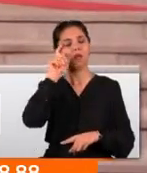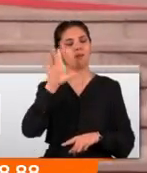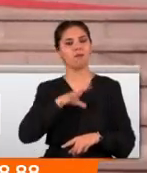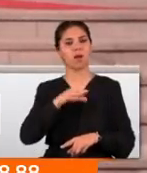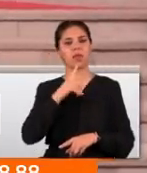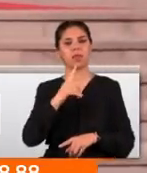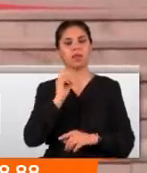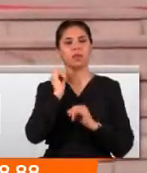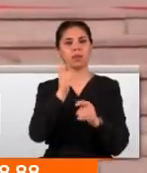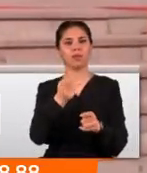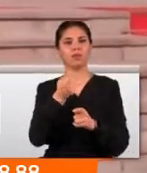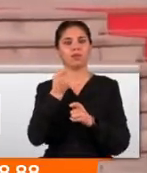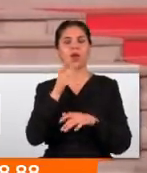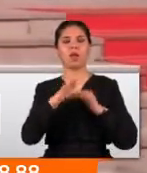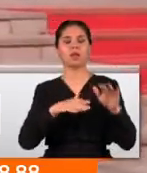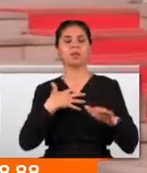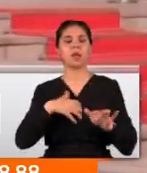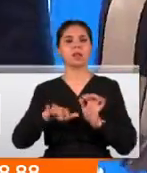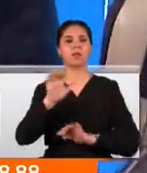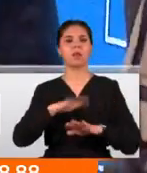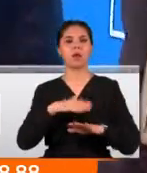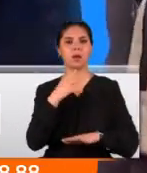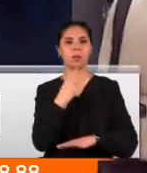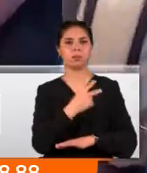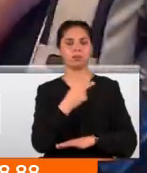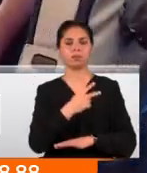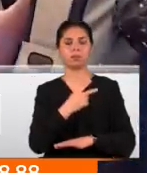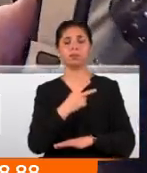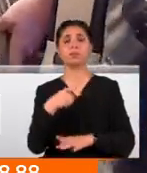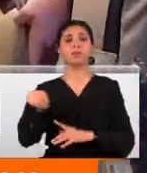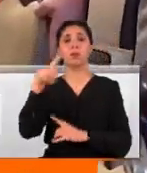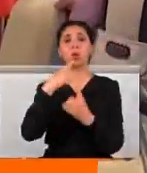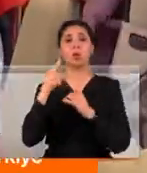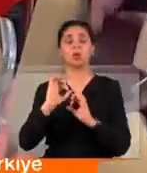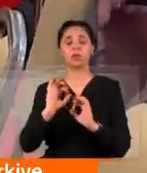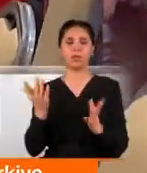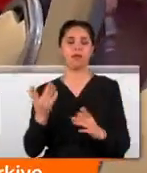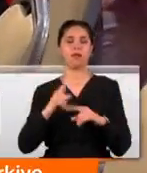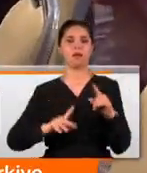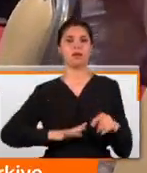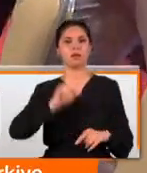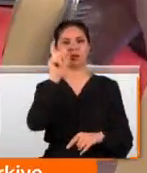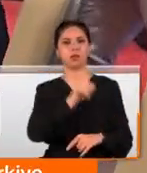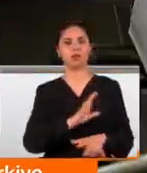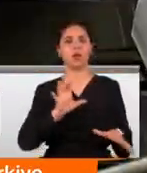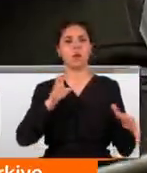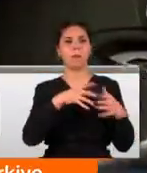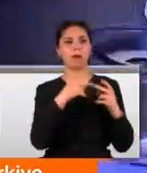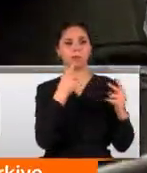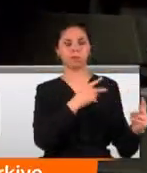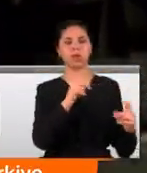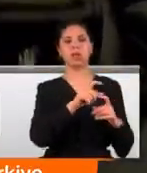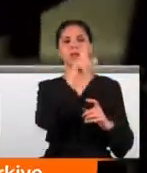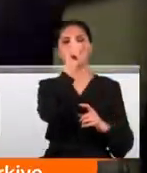tepki çeken hamlesini savundu. Ancak kulislerde Kılıçdaroğlu'nun partisiyle Ergin arasında